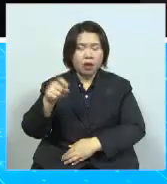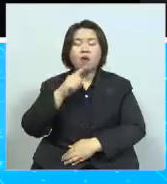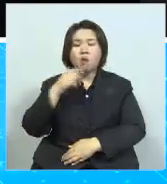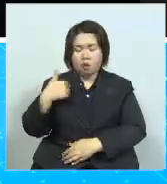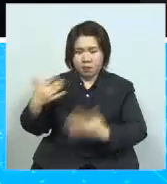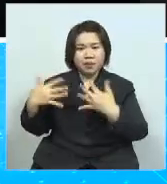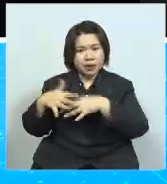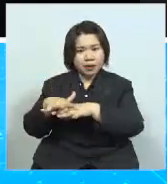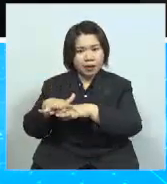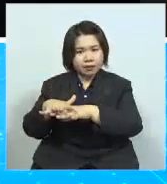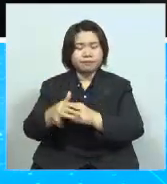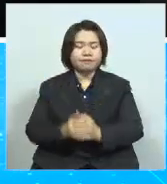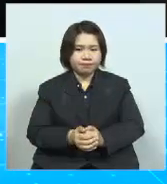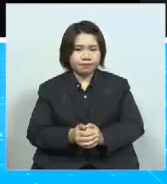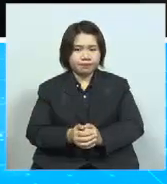ามีการประสาน